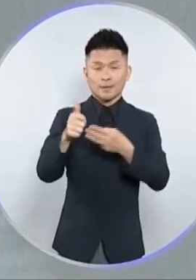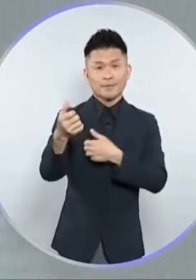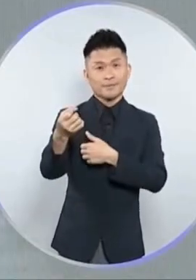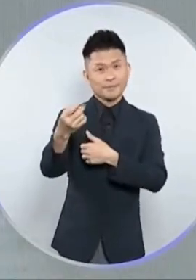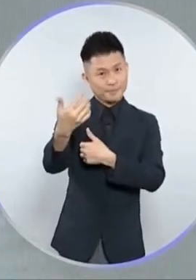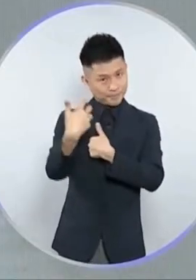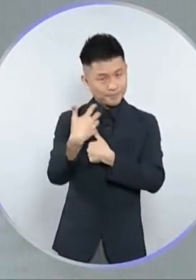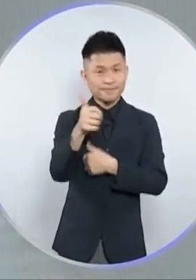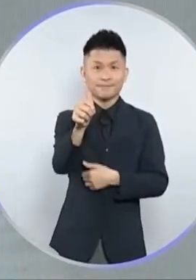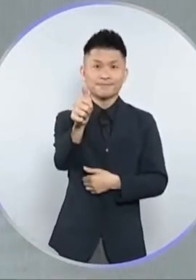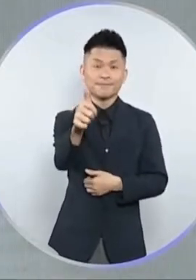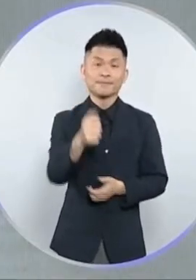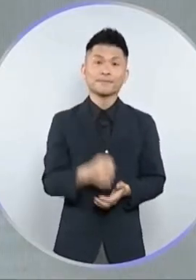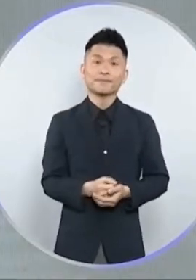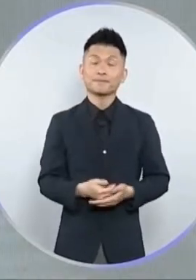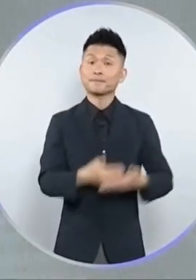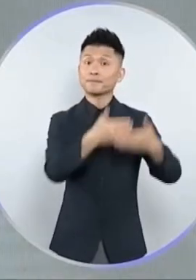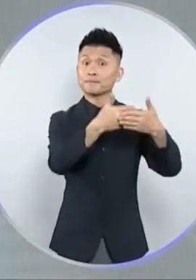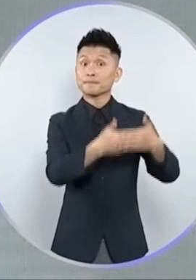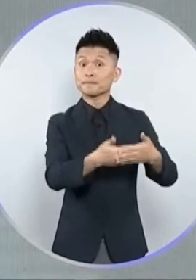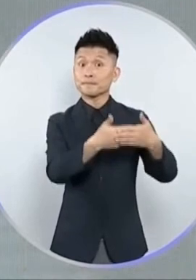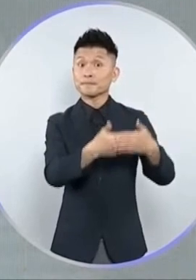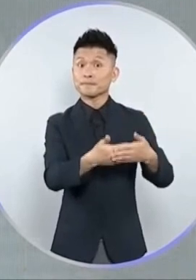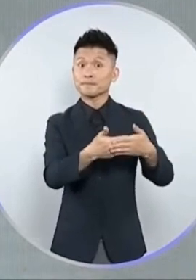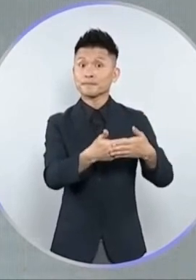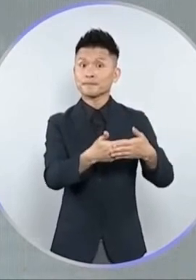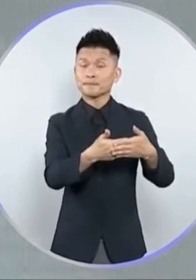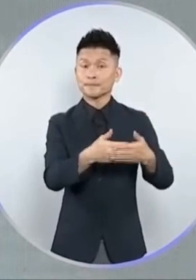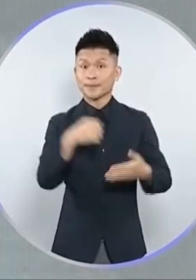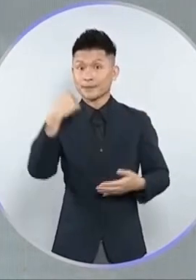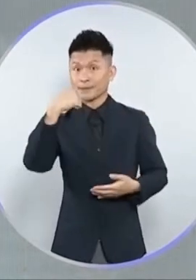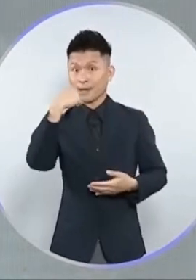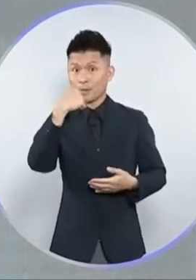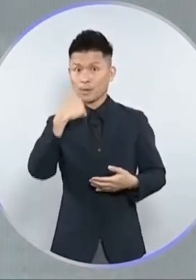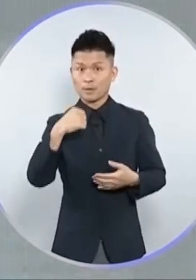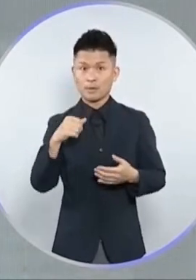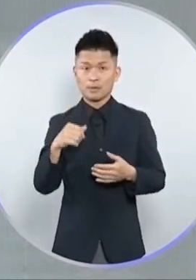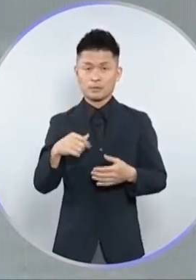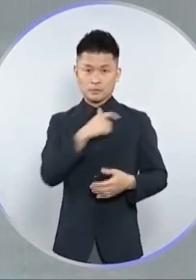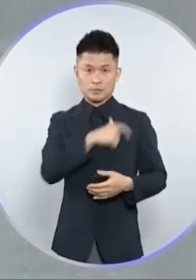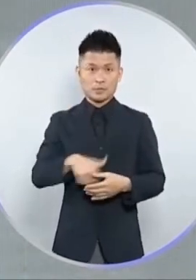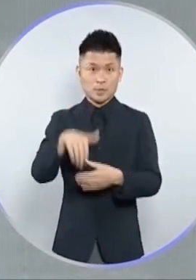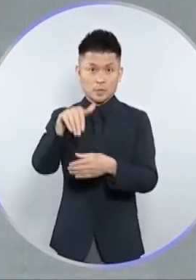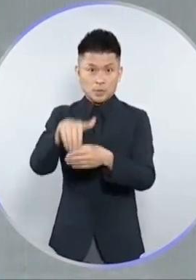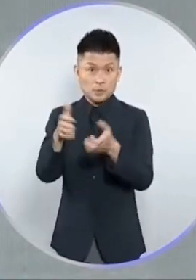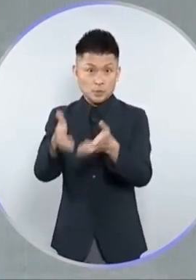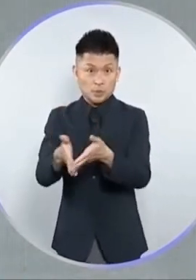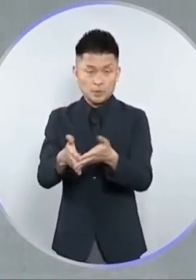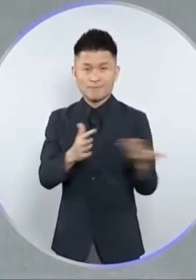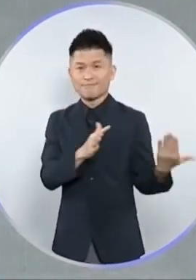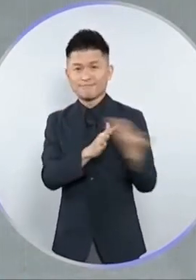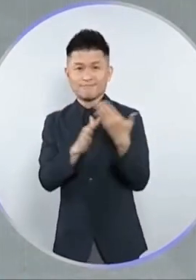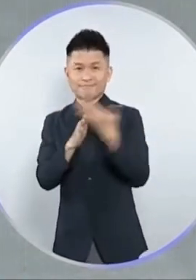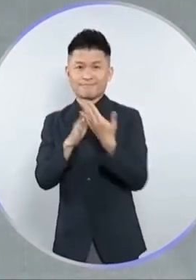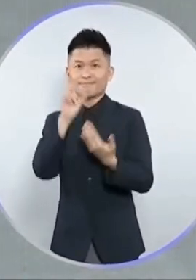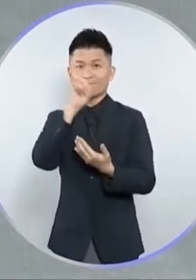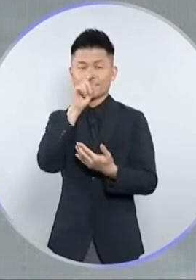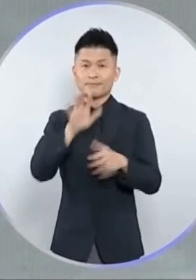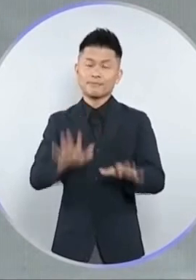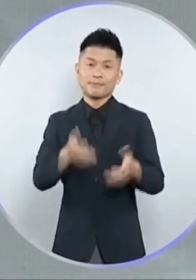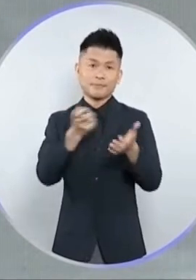哈。中国在台湾每一次的重大选举都会介入，这一次是最严重